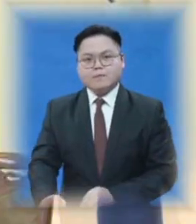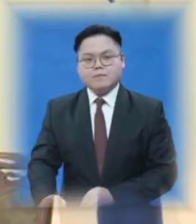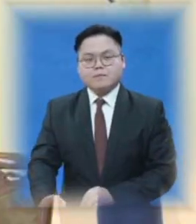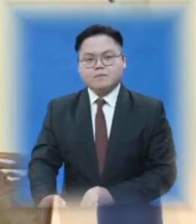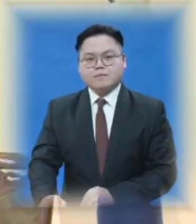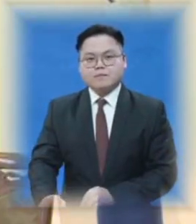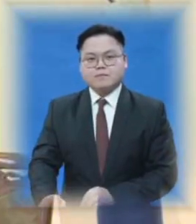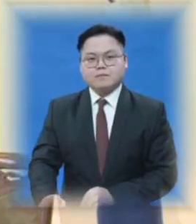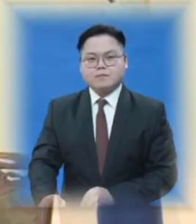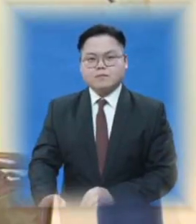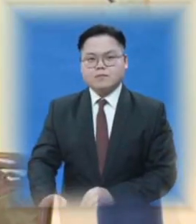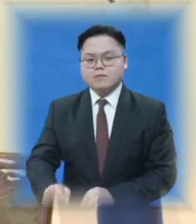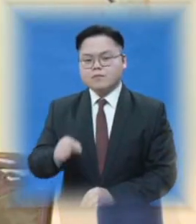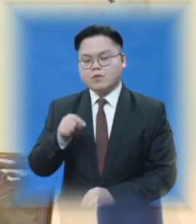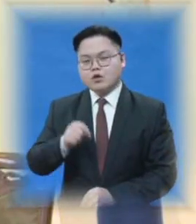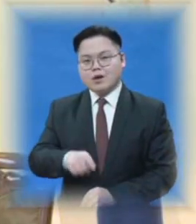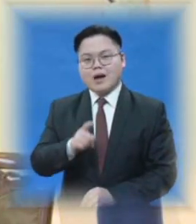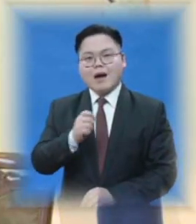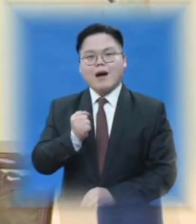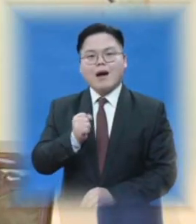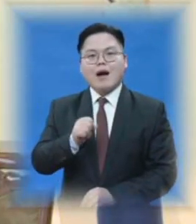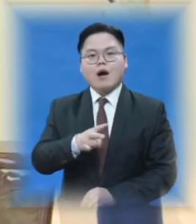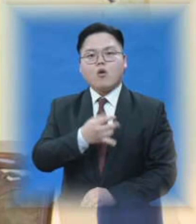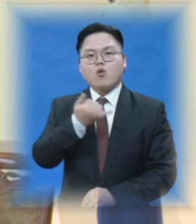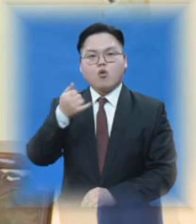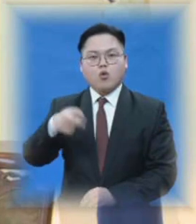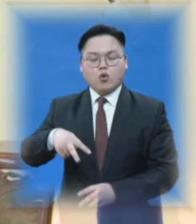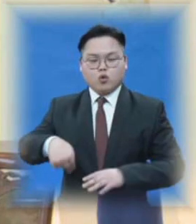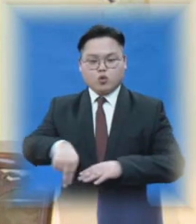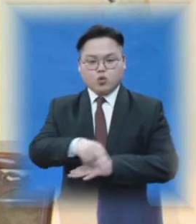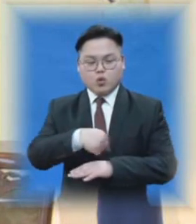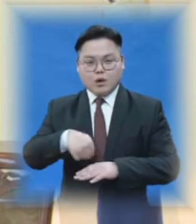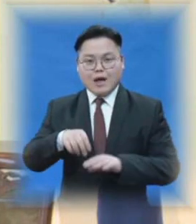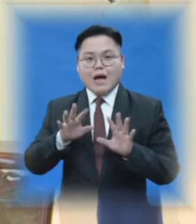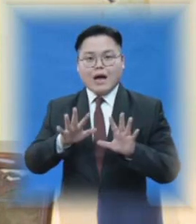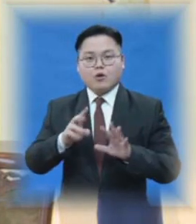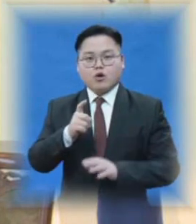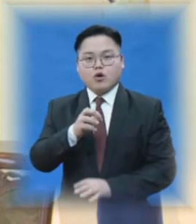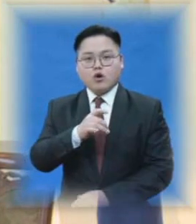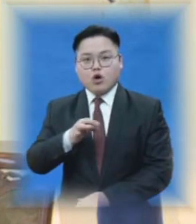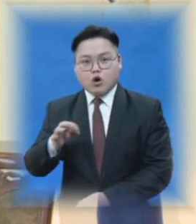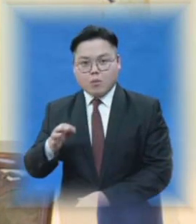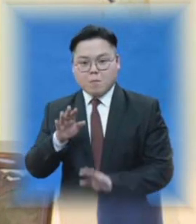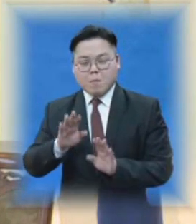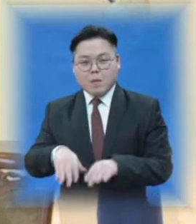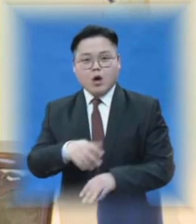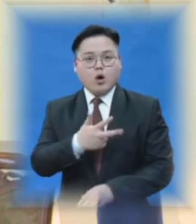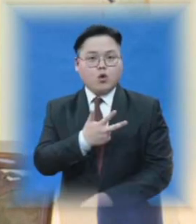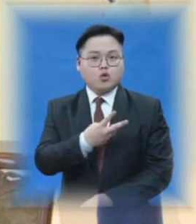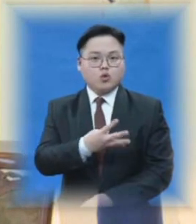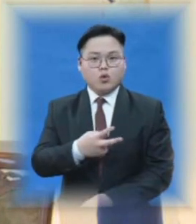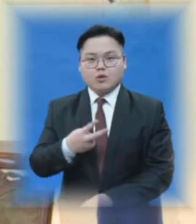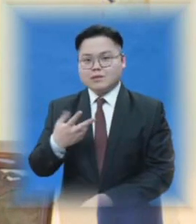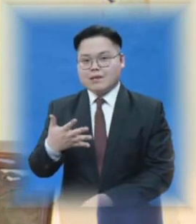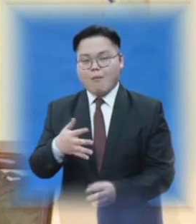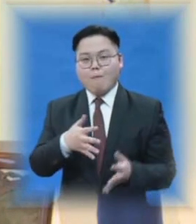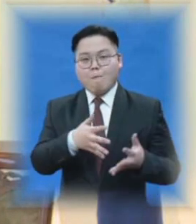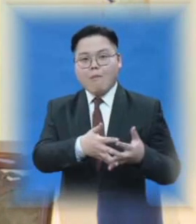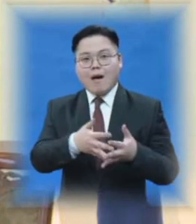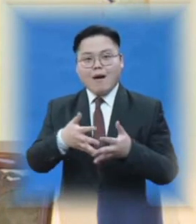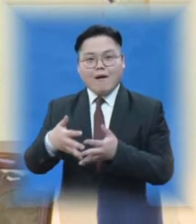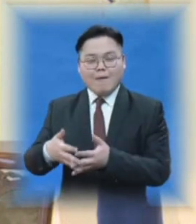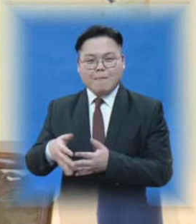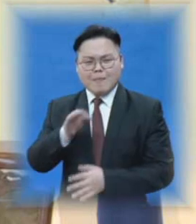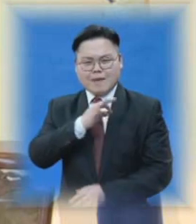Өнөөдрийн хувьд бол одоо хаан үйлдвэрийн 14-14 10 дугаар хороо байрлах 34-35 дугаар байр гэдэг ингээд ашиглалтын шаардлагын шаард 100